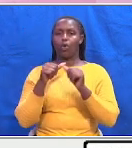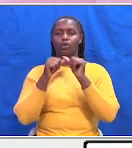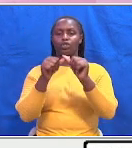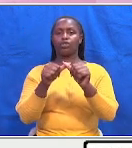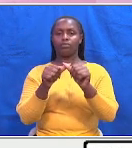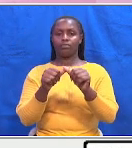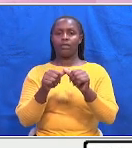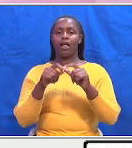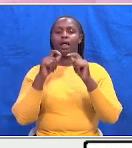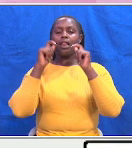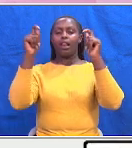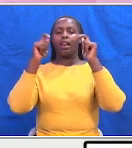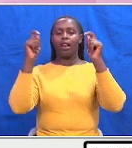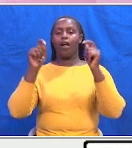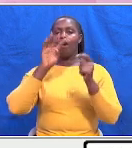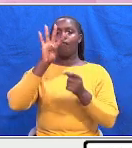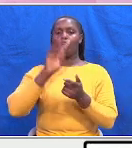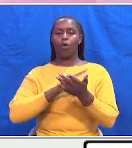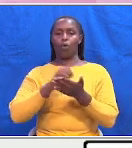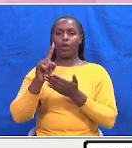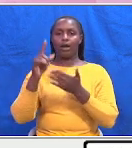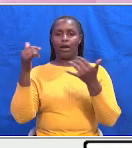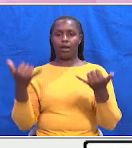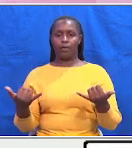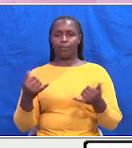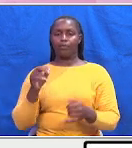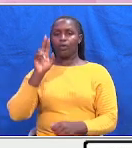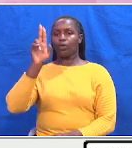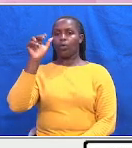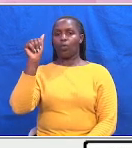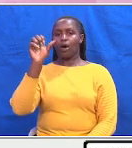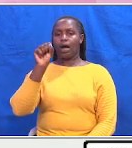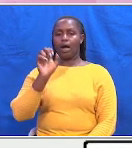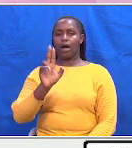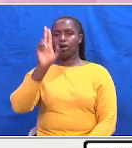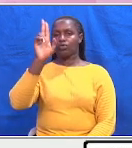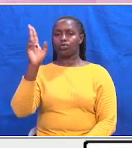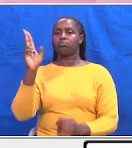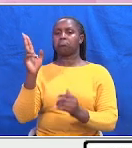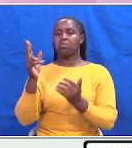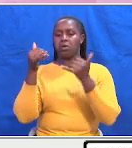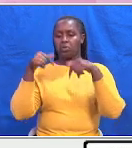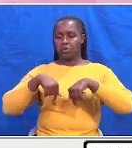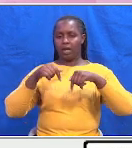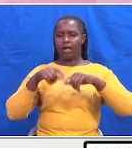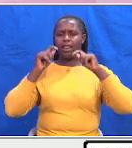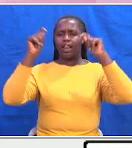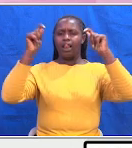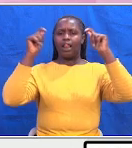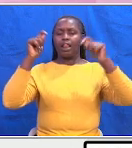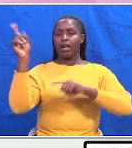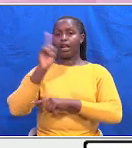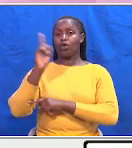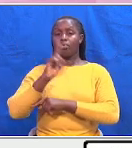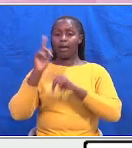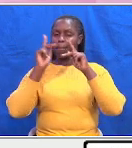juma la nne sasa, wahadhiri ambao pia ni wanachama wa muungano wa UASU hii leo wameandaa maandamano ya amani jijini Nairobi. Na